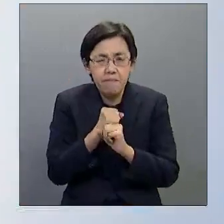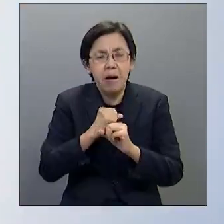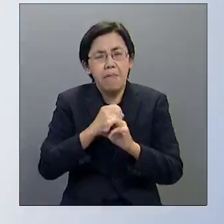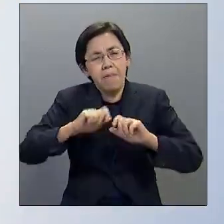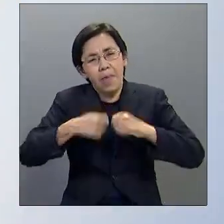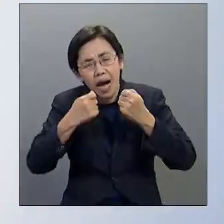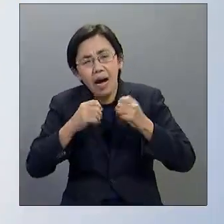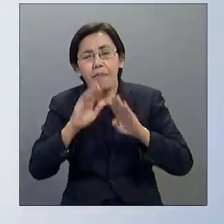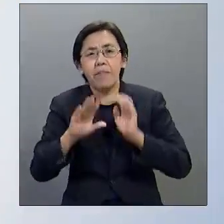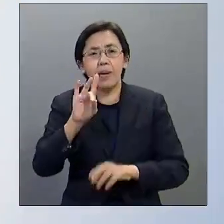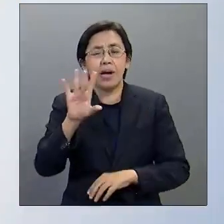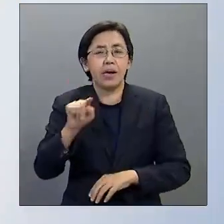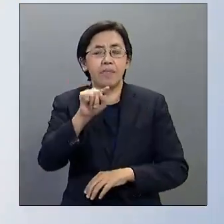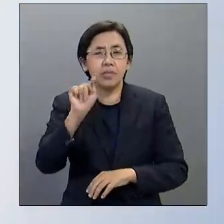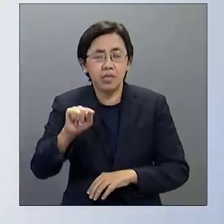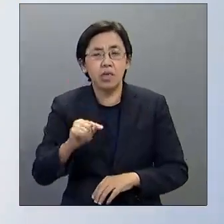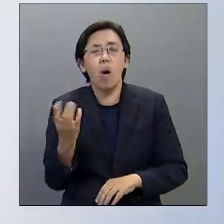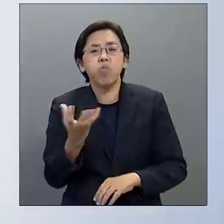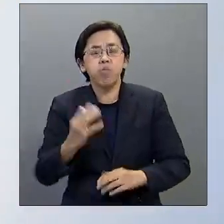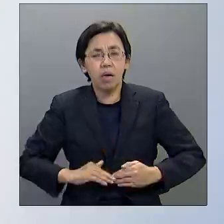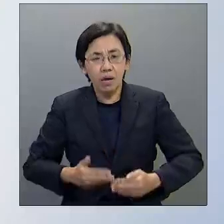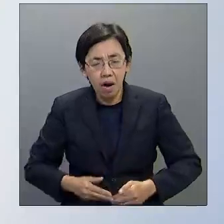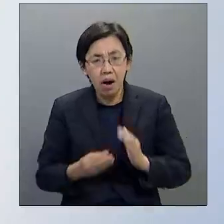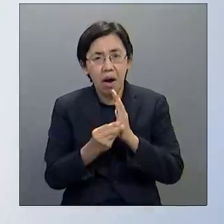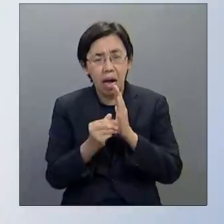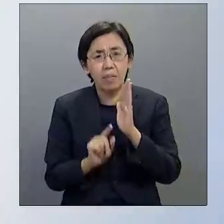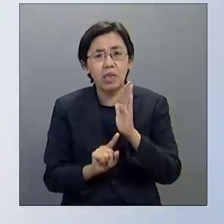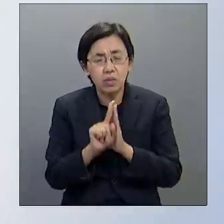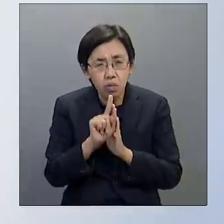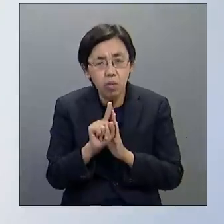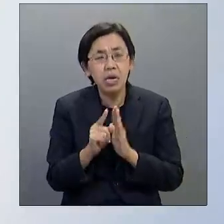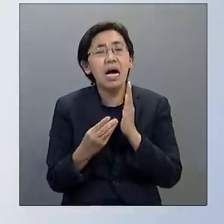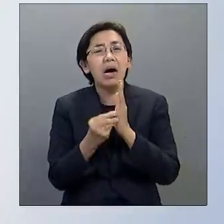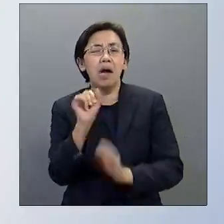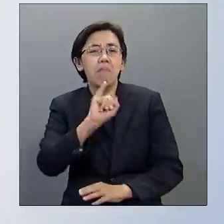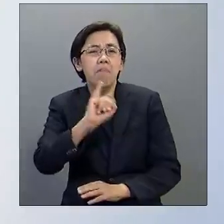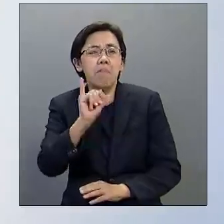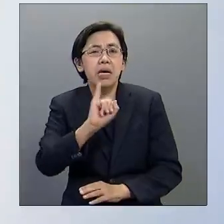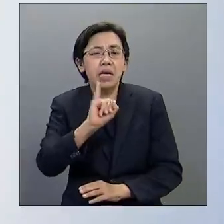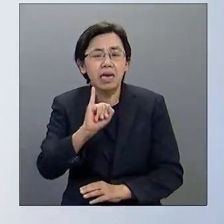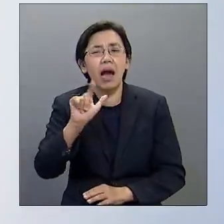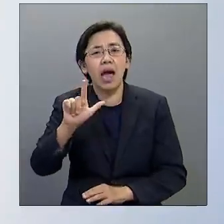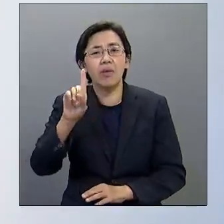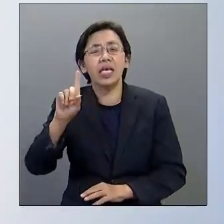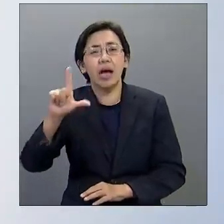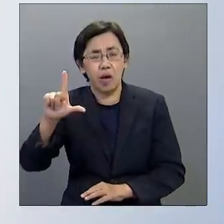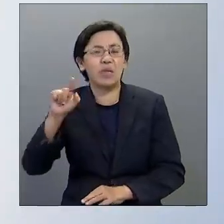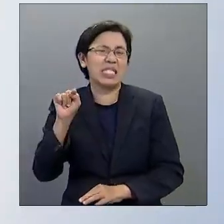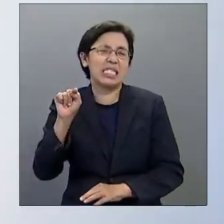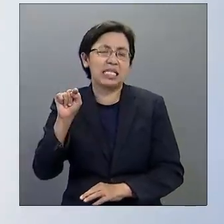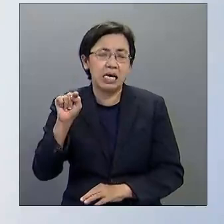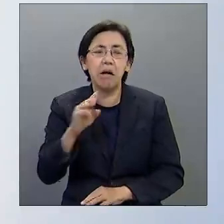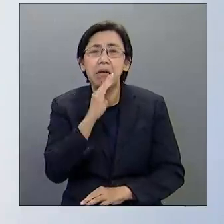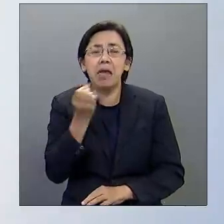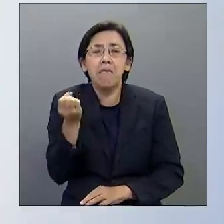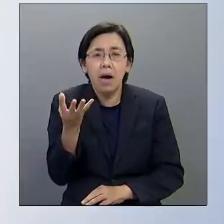ครับในกลุ่มอ้วนลงพุงในกลุ่มที่ไขมันในเลือดสูงโดยเฉพาะไขมันเลวที่เราชอบเรียกว่า LDL คอเลสเตอรอลนะครับร่วมกันกับ